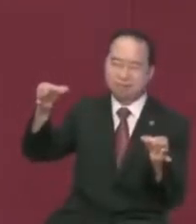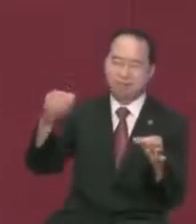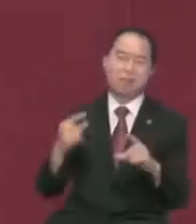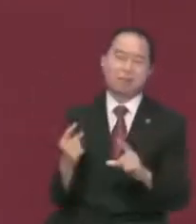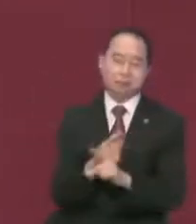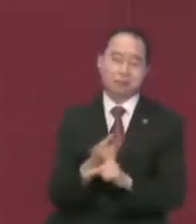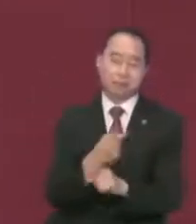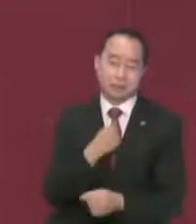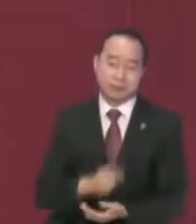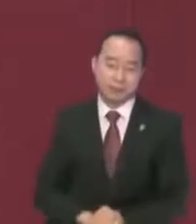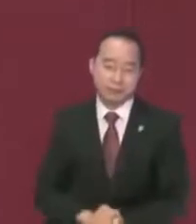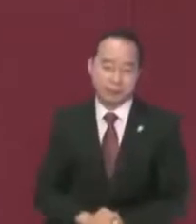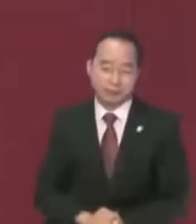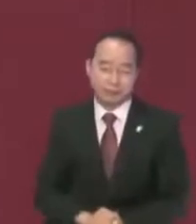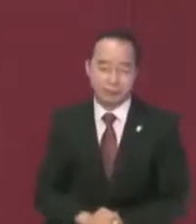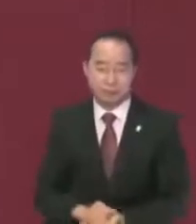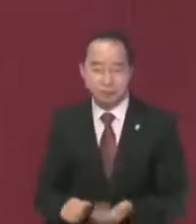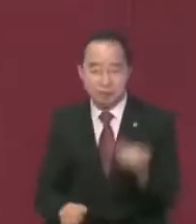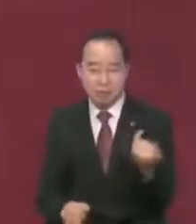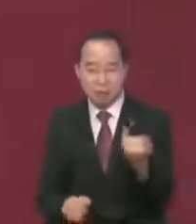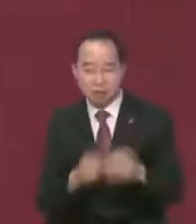유리천장도 빨리 없애겠습니다.